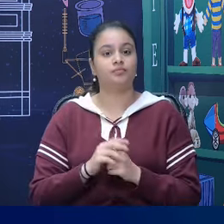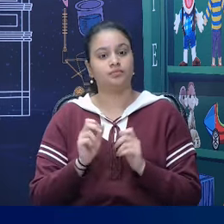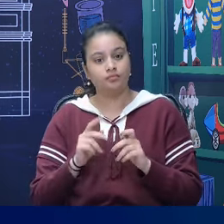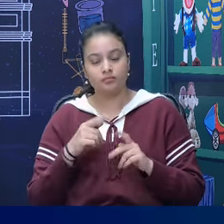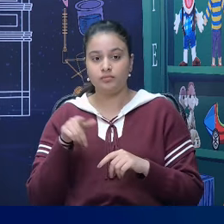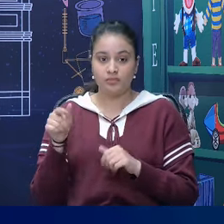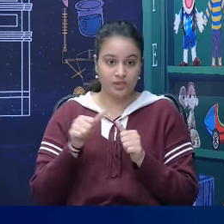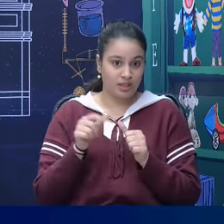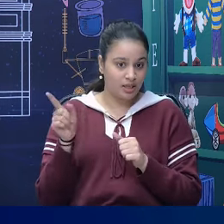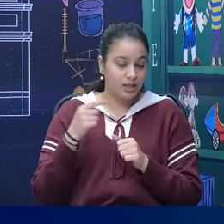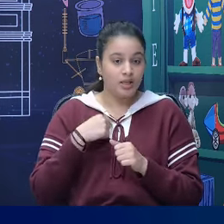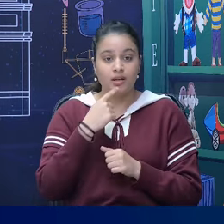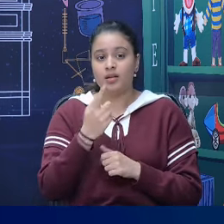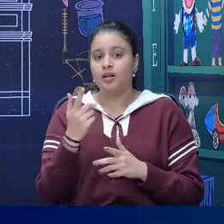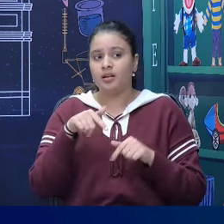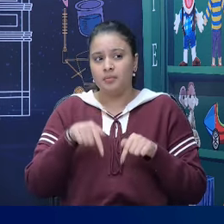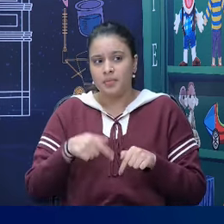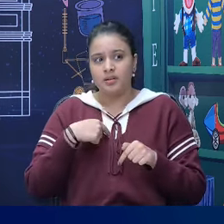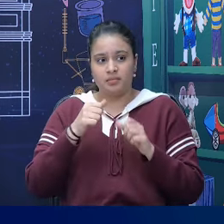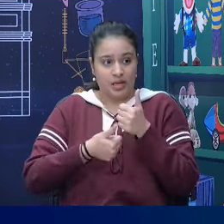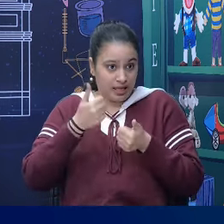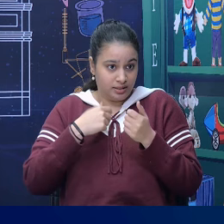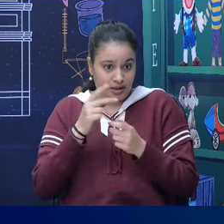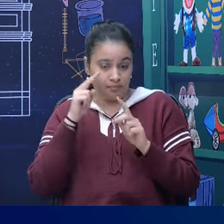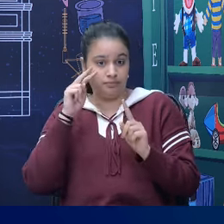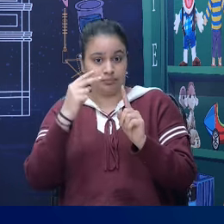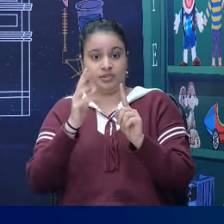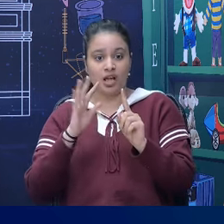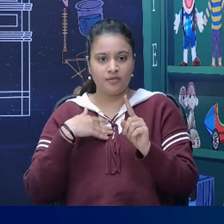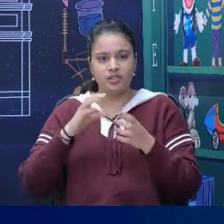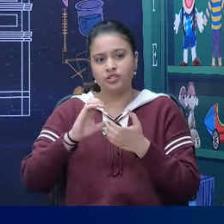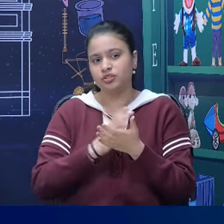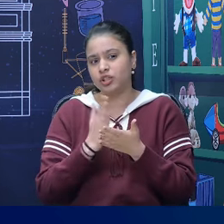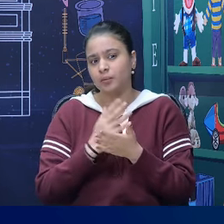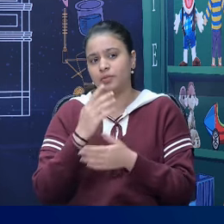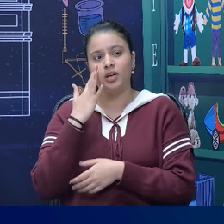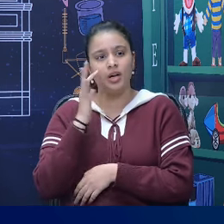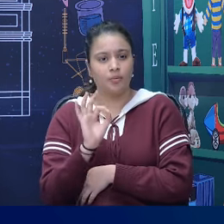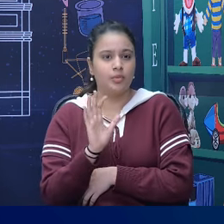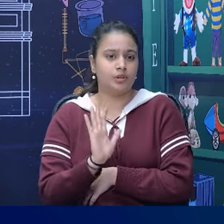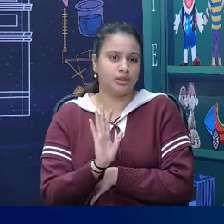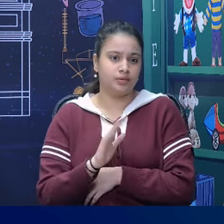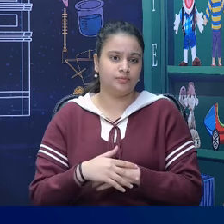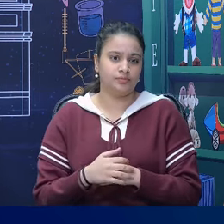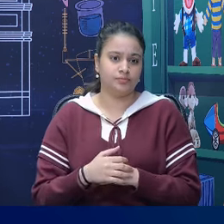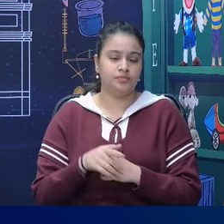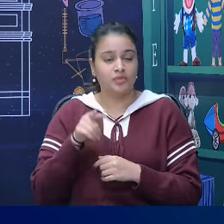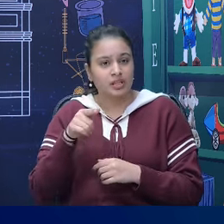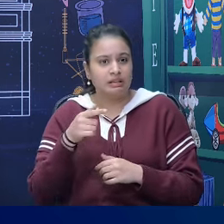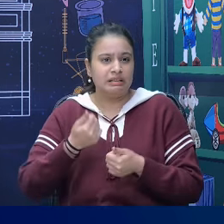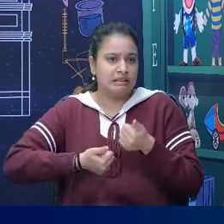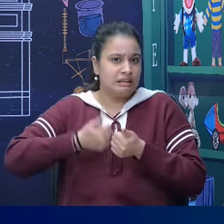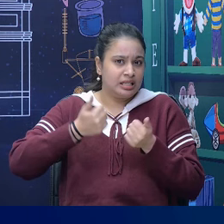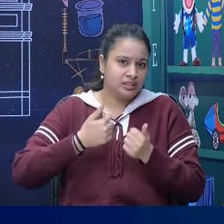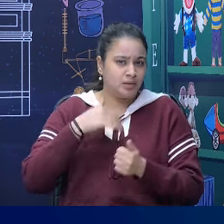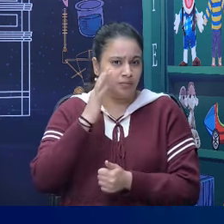कर तो मुझे लगता है कि यह चैप्टर और ज्यादा जरूरी हो जाता है देखिए एग्जामिनेशन पॉइंट ऑफ व्यू से होता है क्योंकि सभी सवाल आते